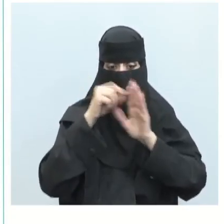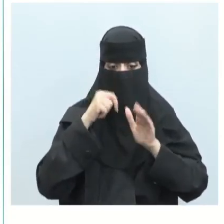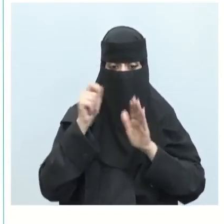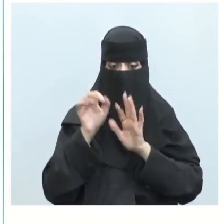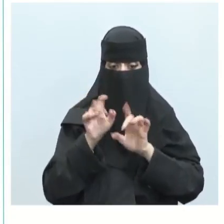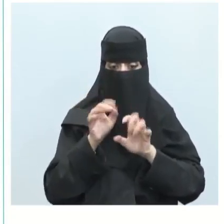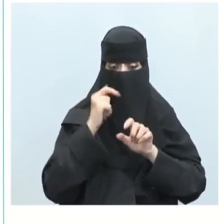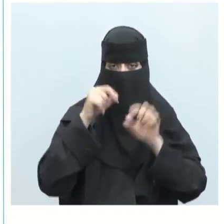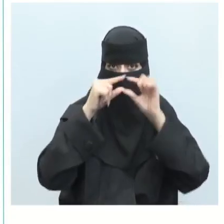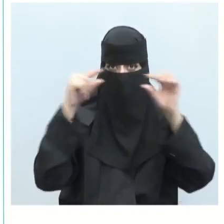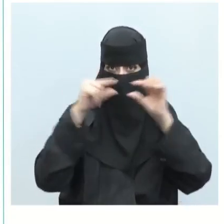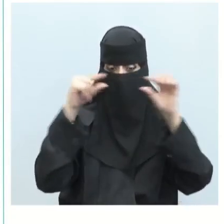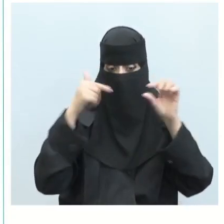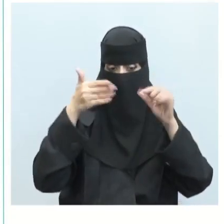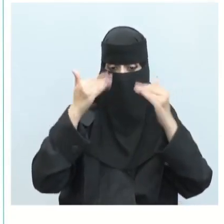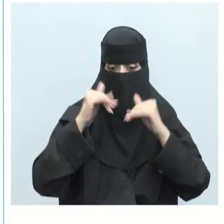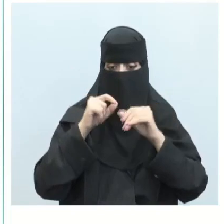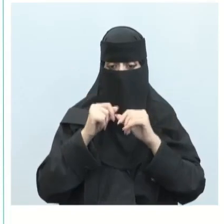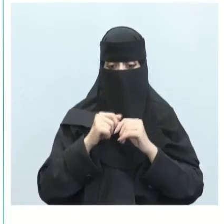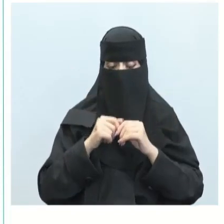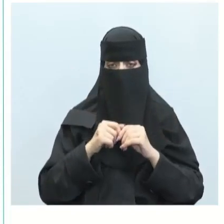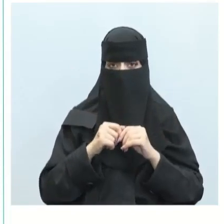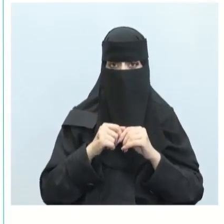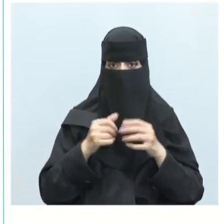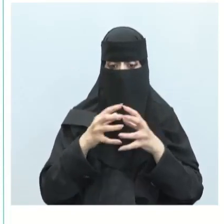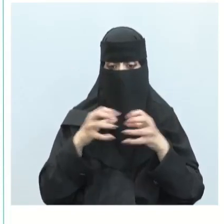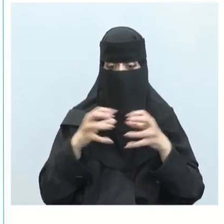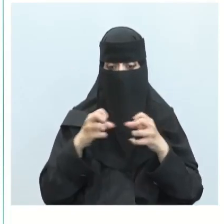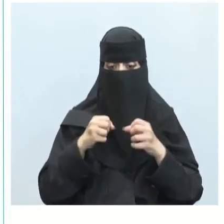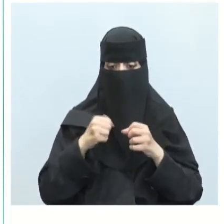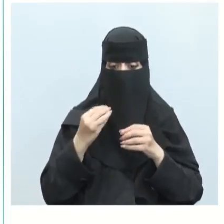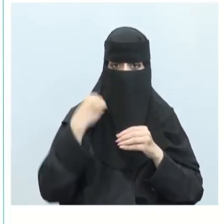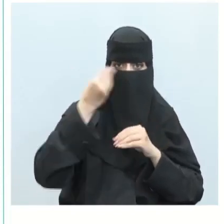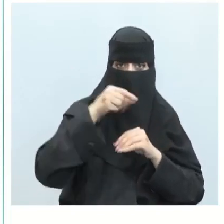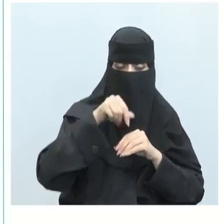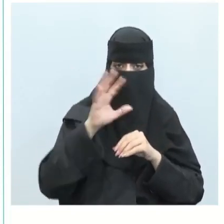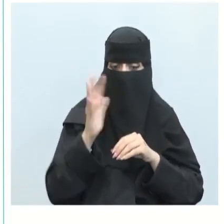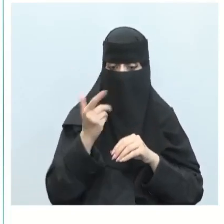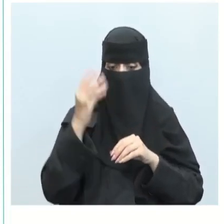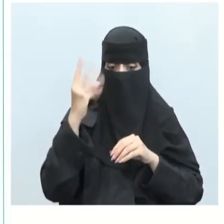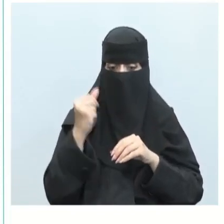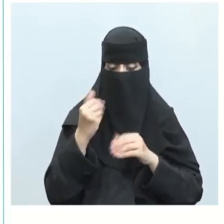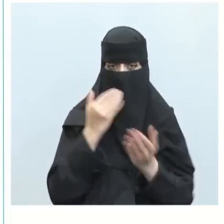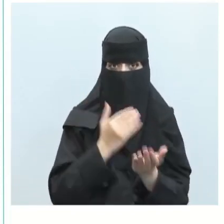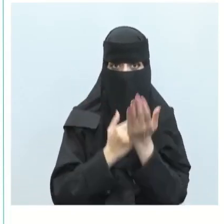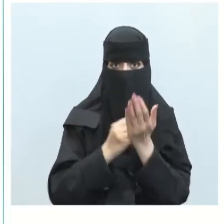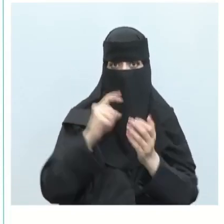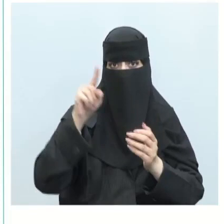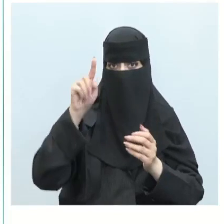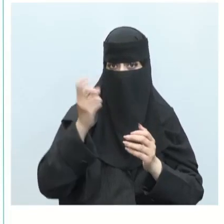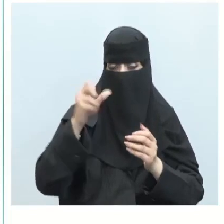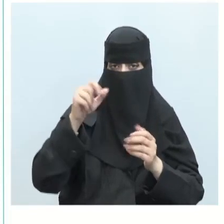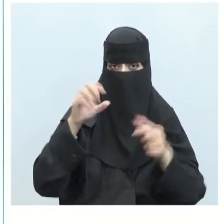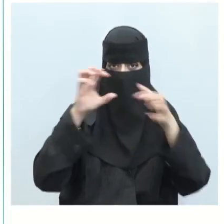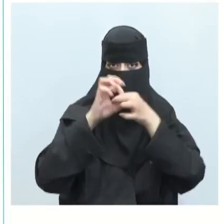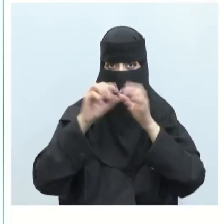اي ار بي بكتابه اي ار بي في شريط التصفيه حلل النتائج كم عدد طلبات بروتوكول